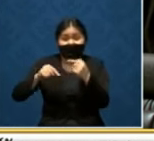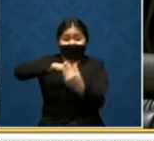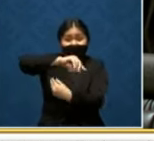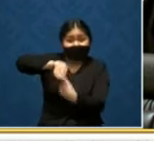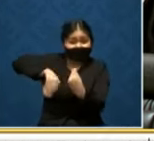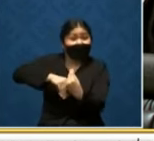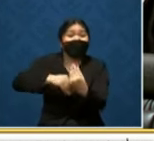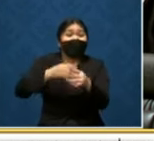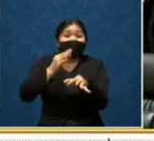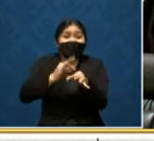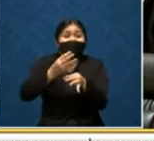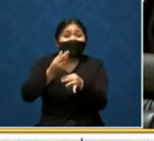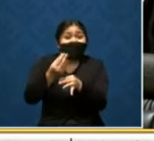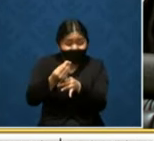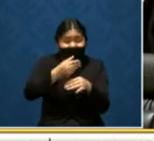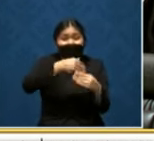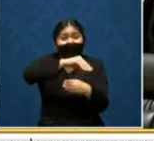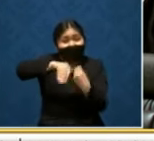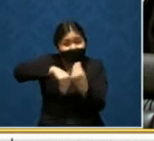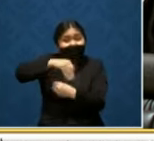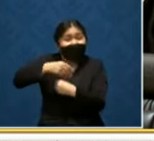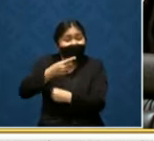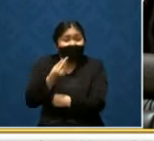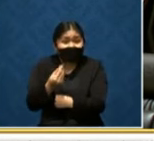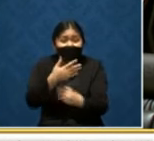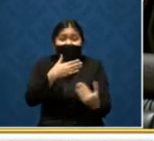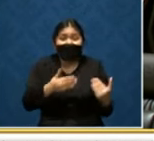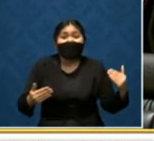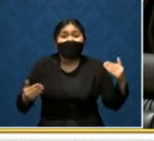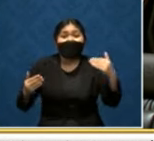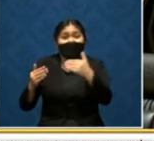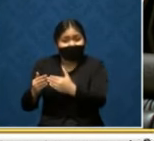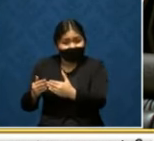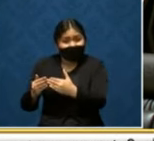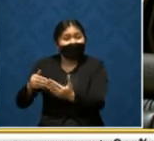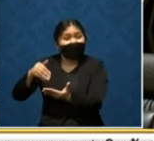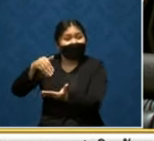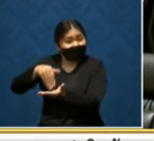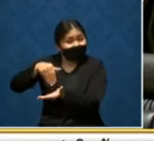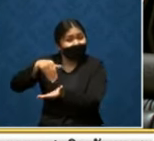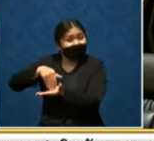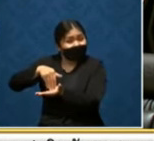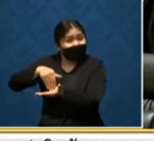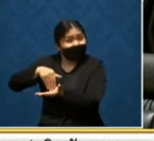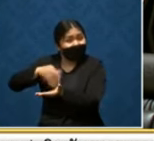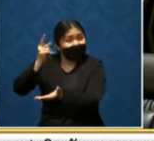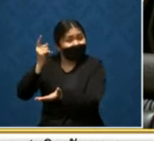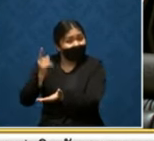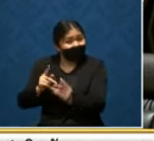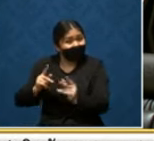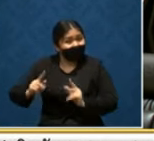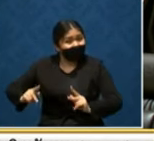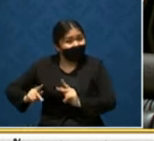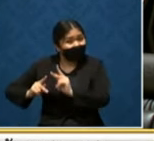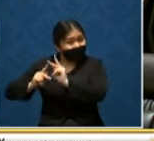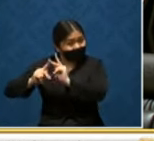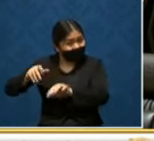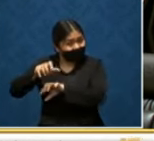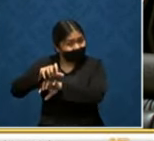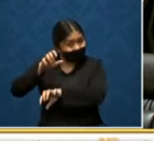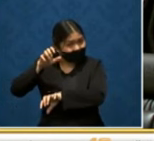อีกกี่บัญชีถึงจะถึงมือนายใหญ่ตัวจริงที่อยู่ใจกลางสะพานที่อยู่ใจกลางกระทรวงมหาดไทย